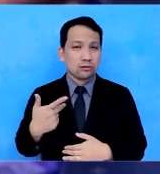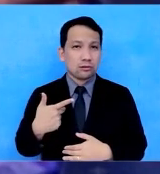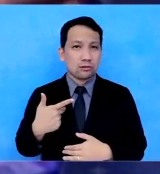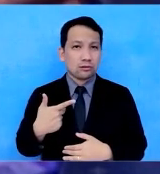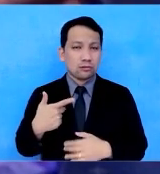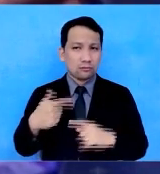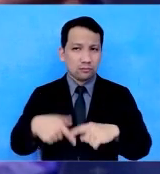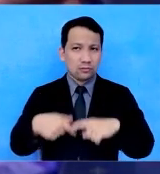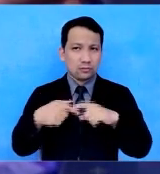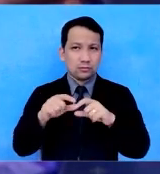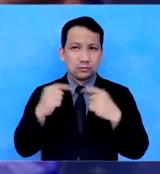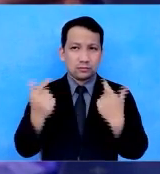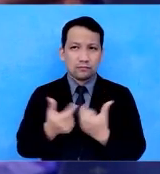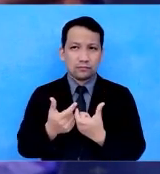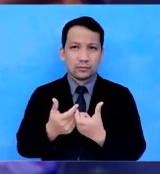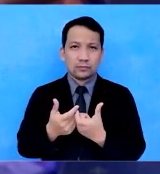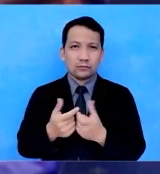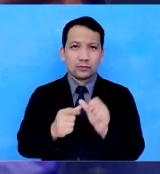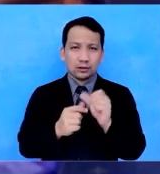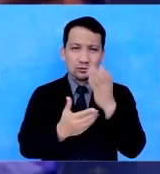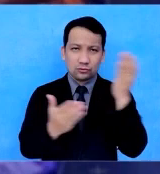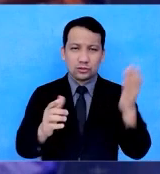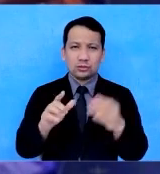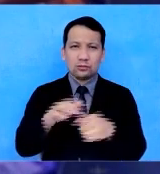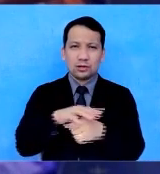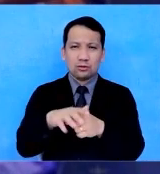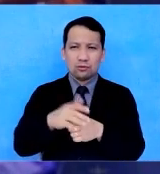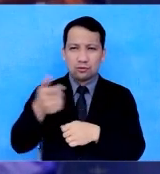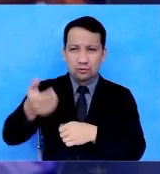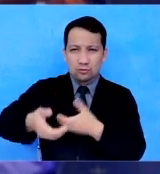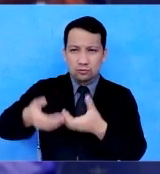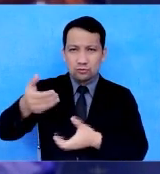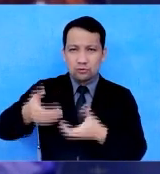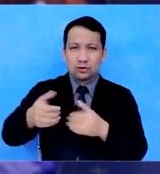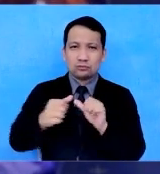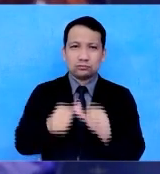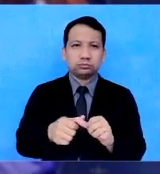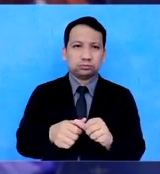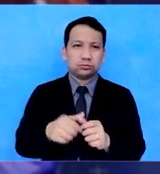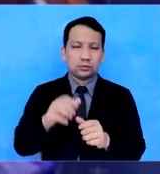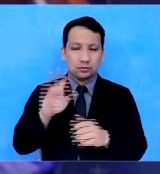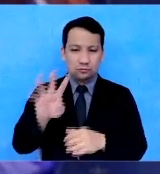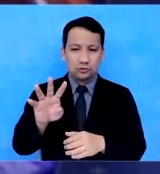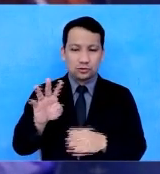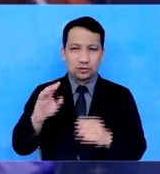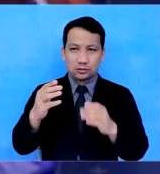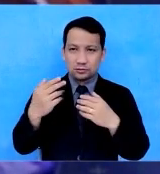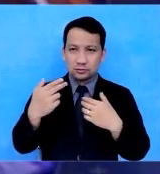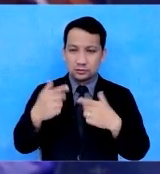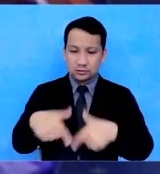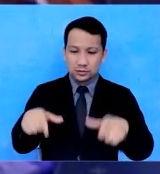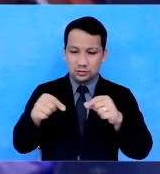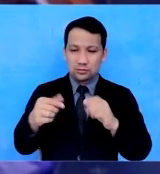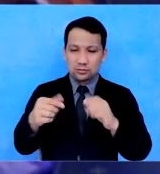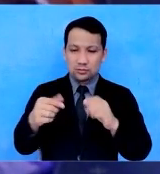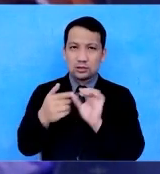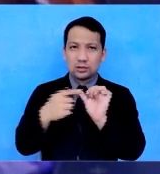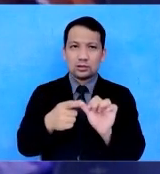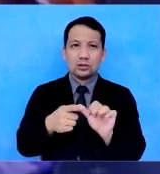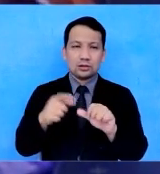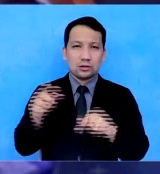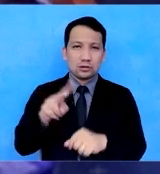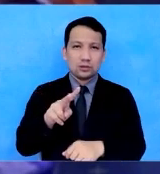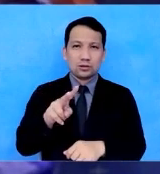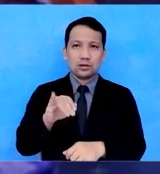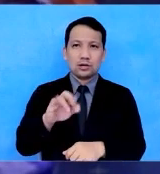kaso ang grupo ni Watanabe sa mga local courts. Nagkataon daw na ang apat na hapon ay may mga kinakaharap na kaso na violation ng